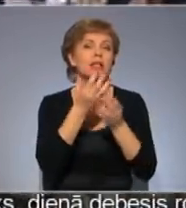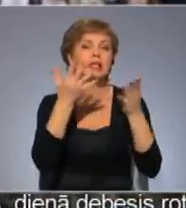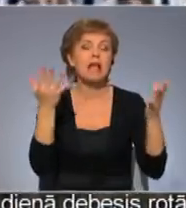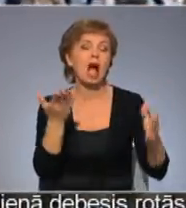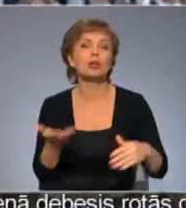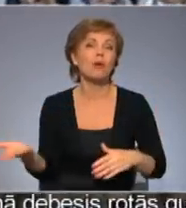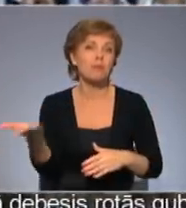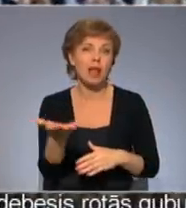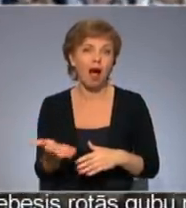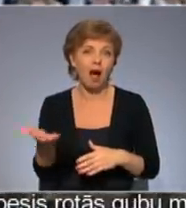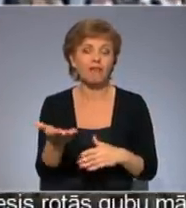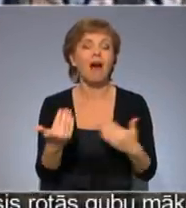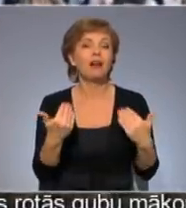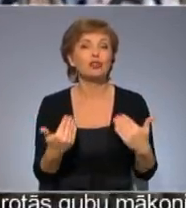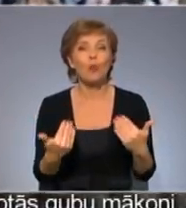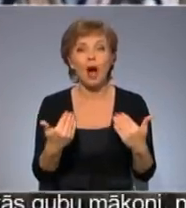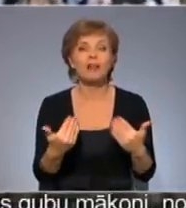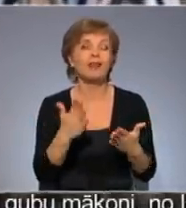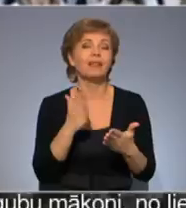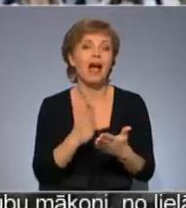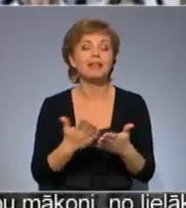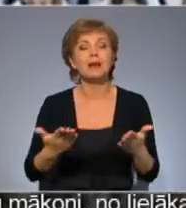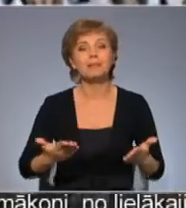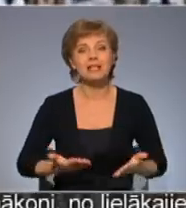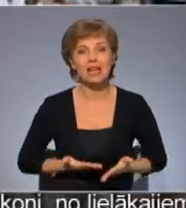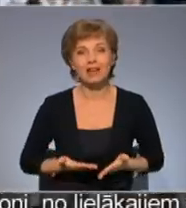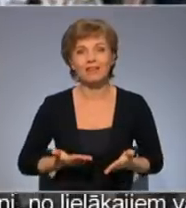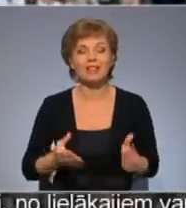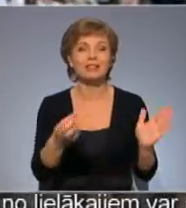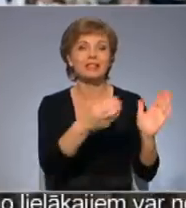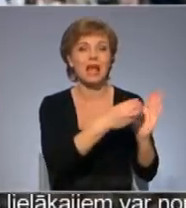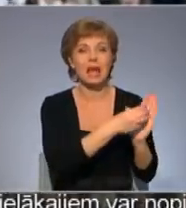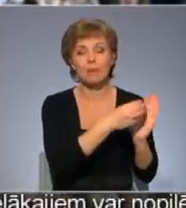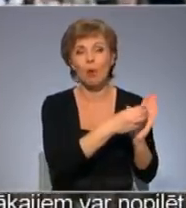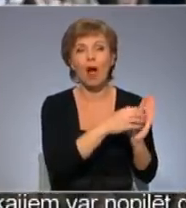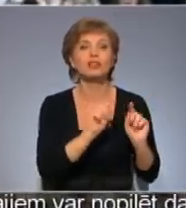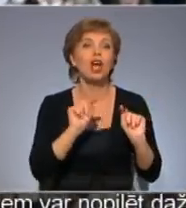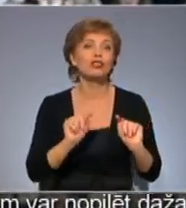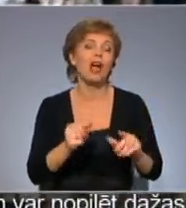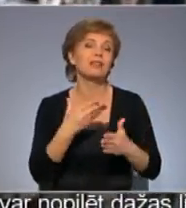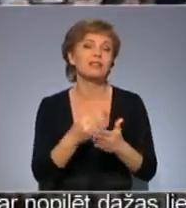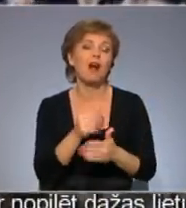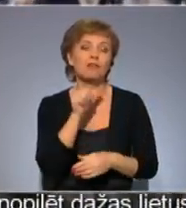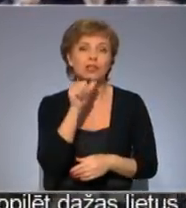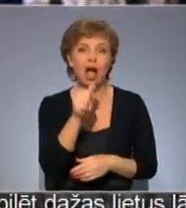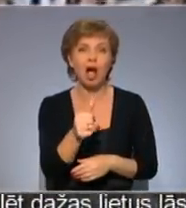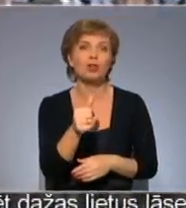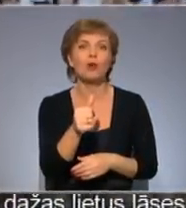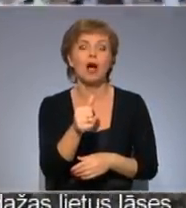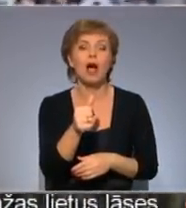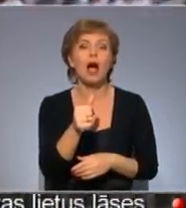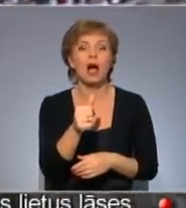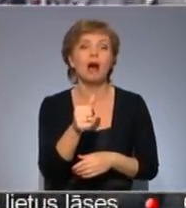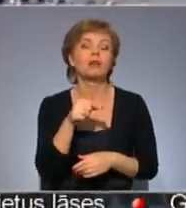pļavas, un šodien mēs visi esam dzīvības simbols šeit ar savu zaļo lapu